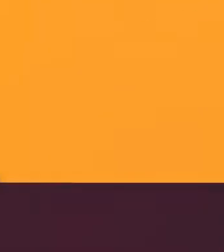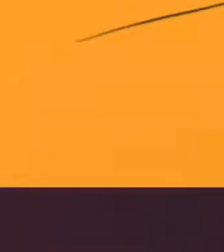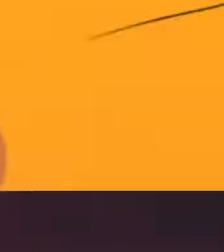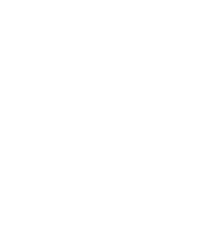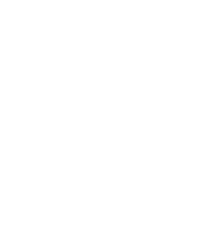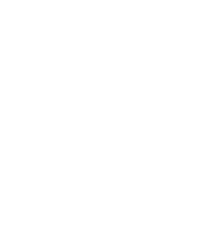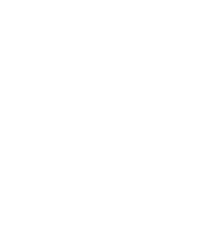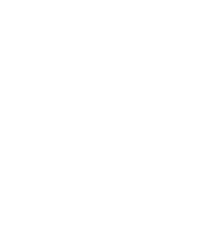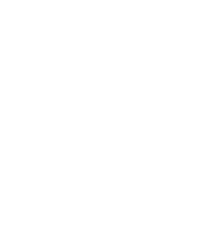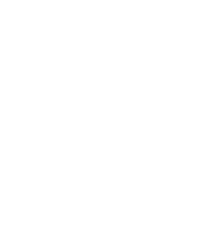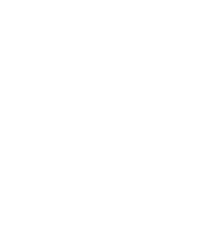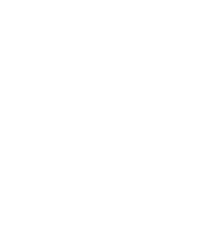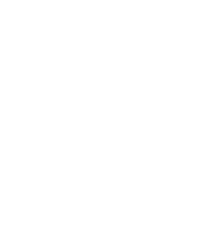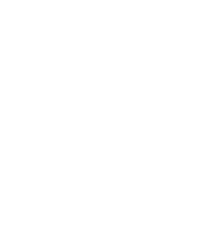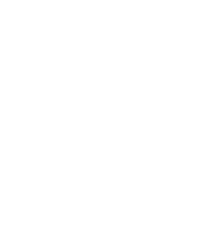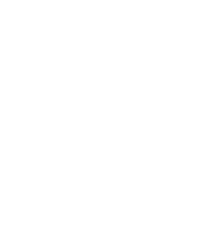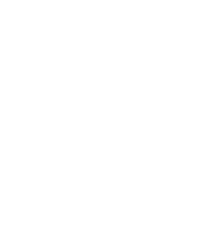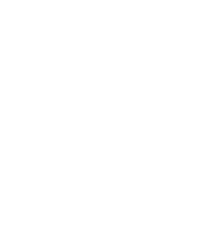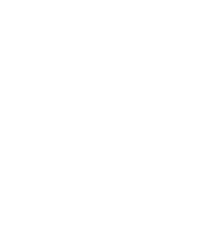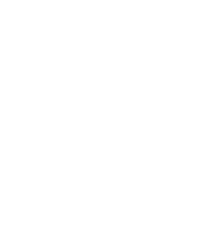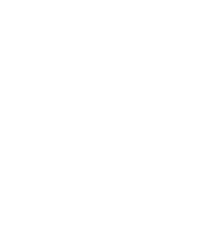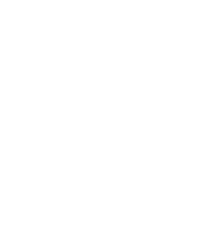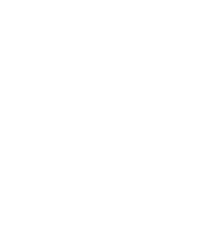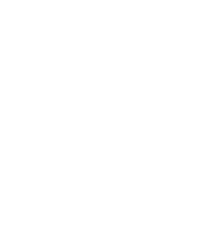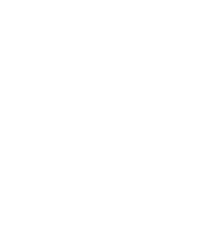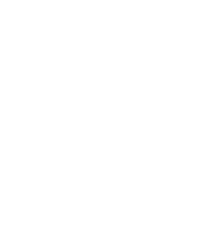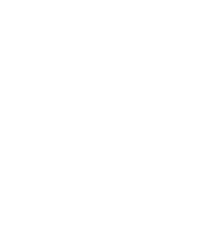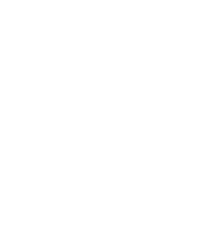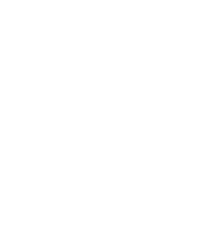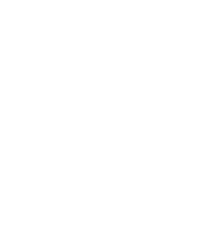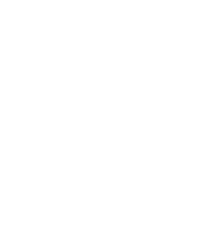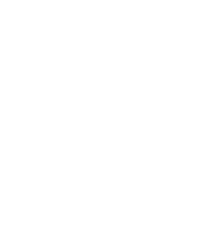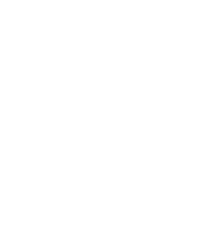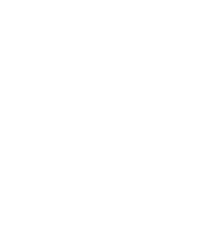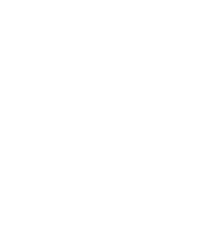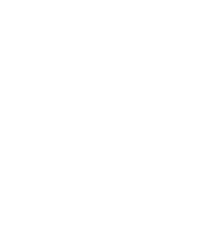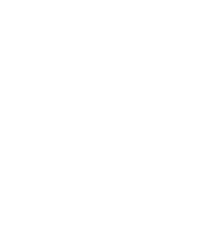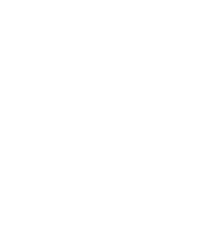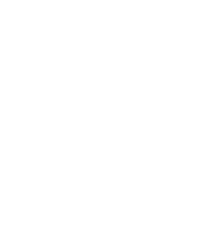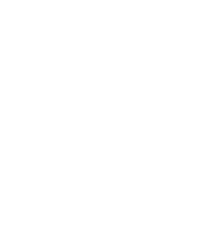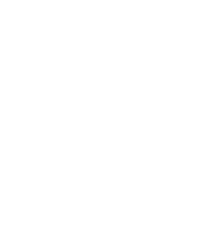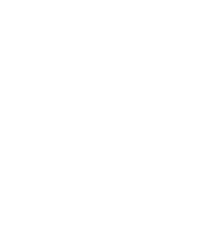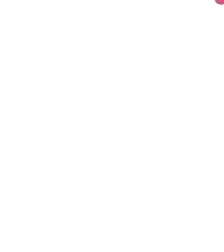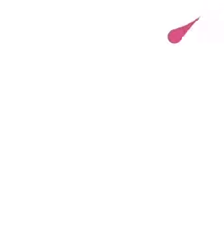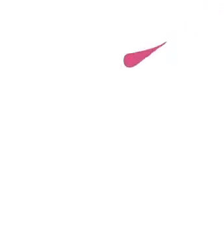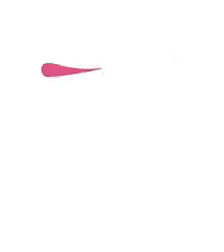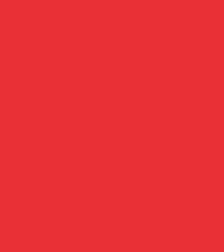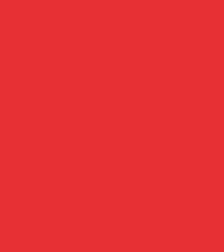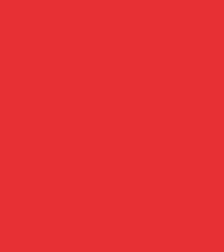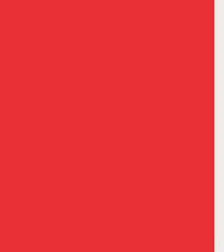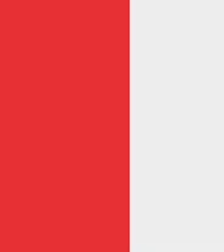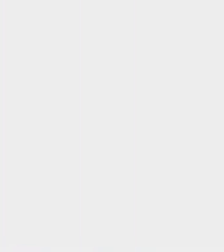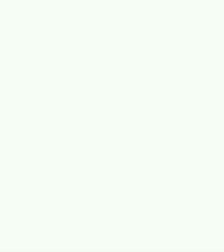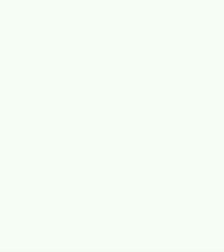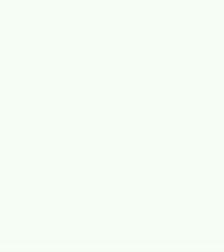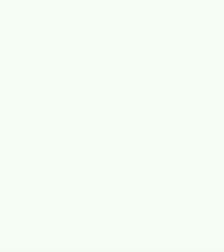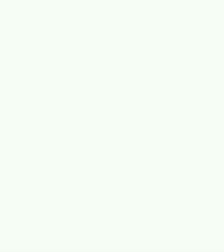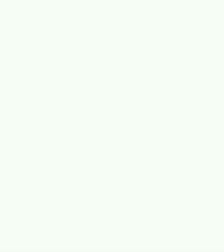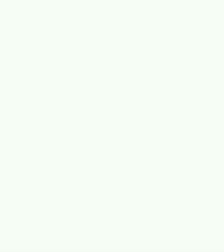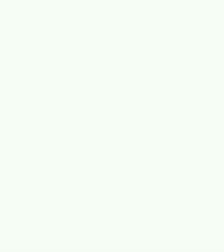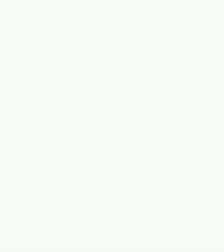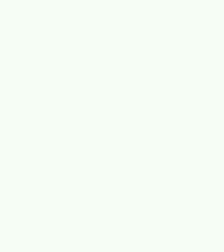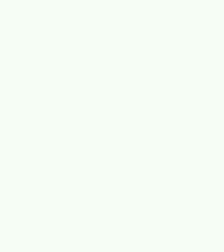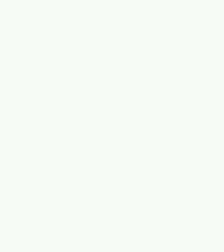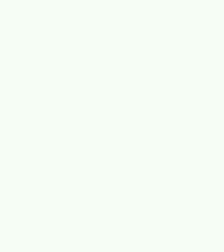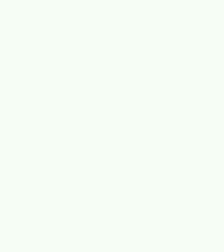Springboard Roadshow Foundation, Mastercard Foundation, Ke Solidaridad, HIA, Nyameke Core, COVID-19 Hewale Chamo, Keshite Inifi